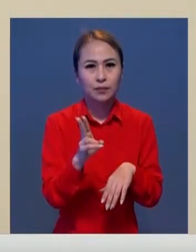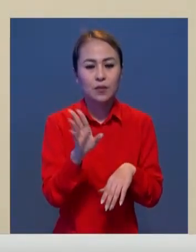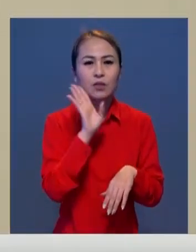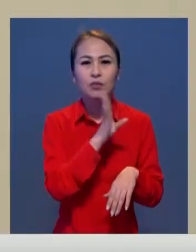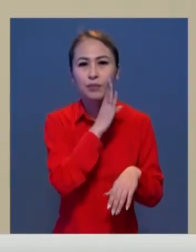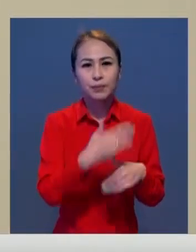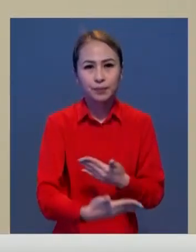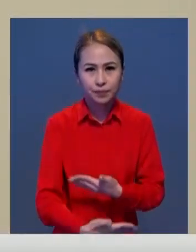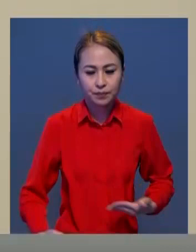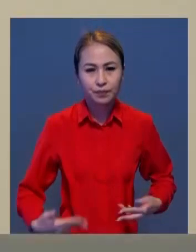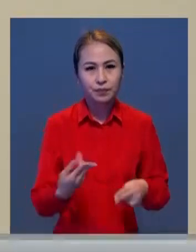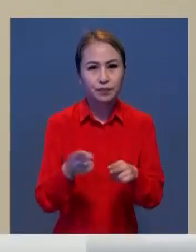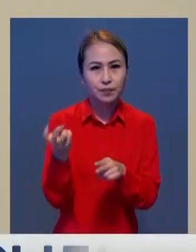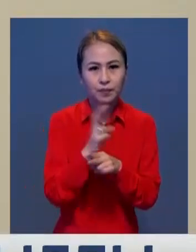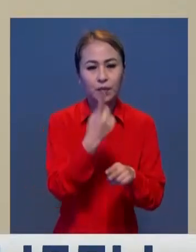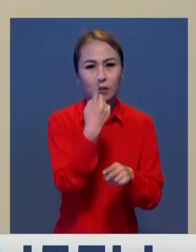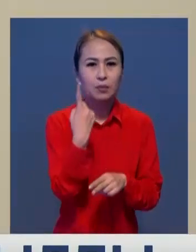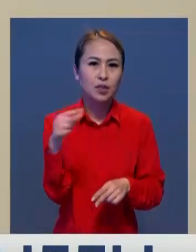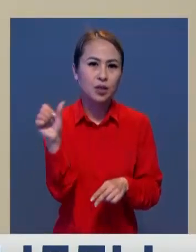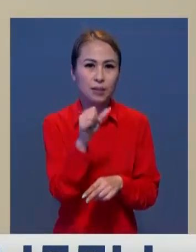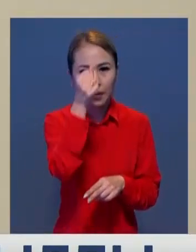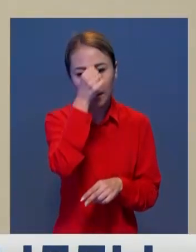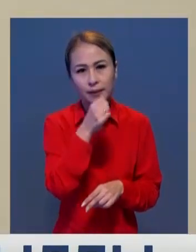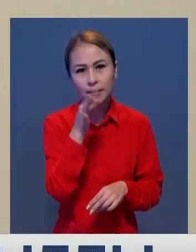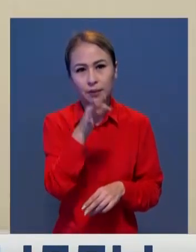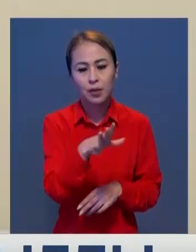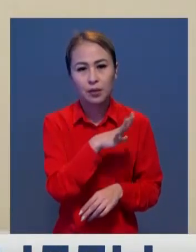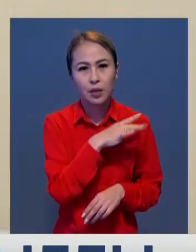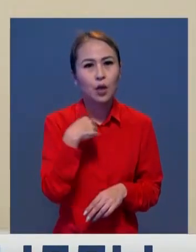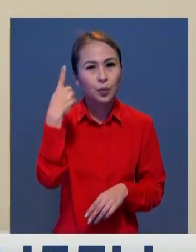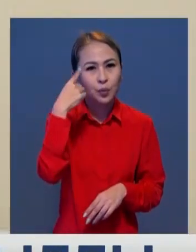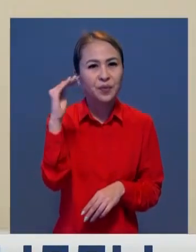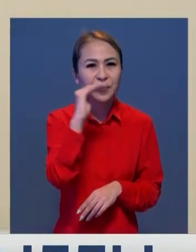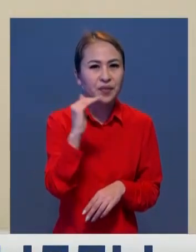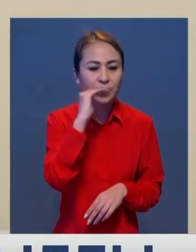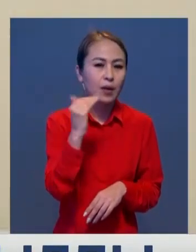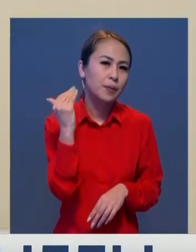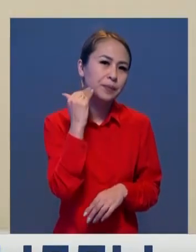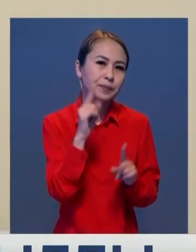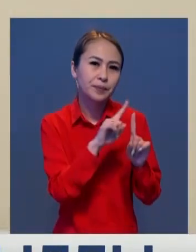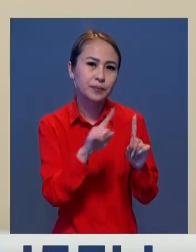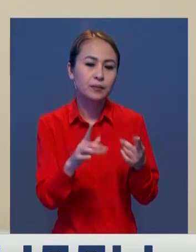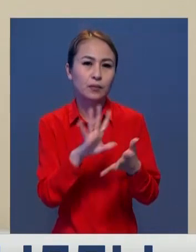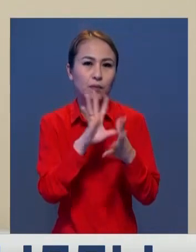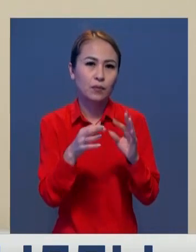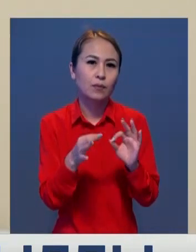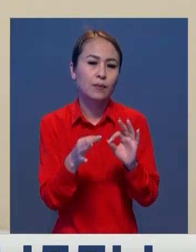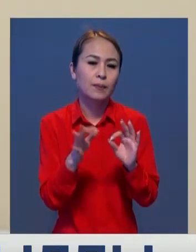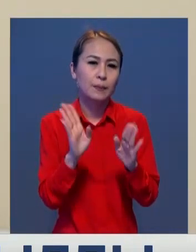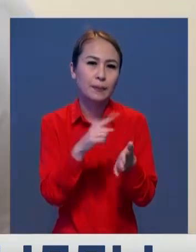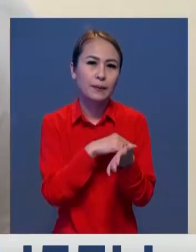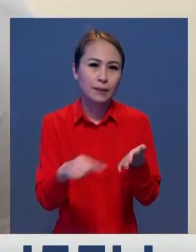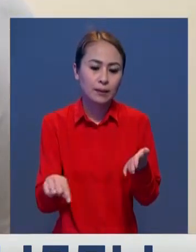Гинекологический. Келгенде айтты бір жарым ай деді. Енді ойлайым, со февральдің ортасында қарай амандық бұзы шығамыз ба деген ойымыз